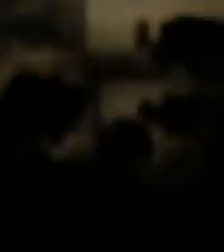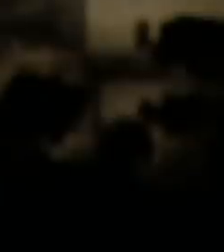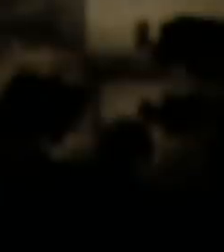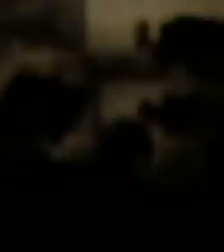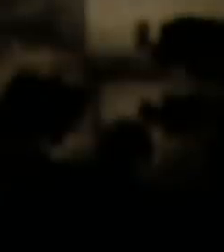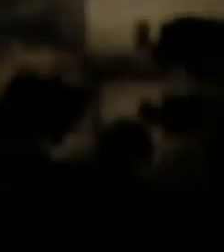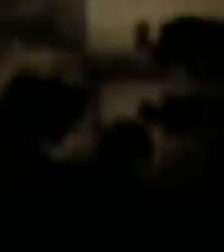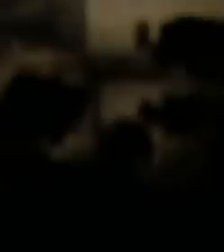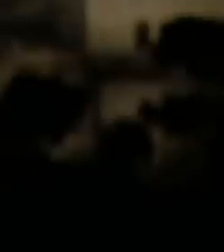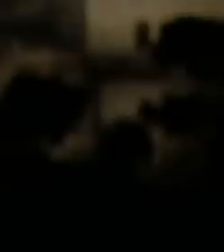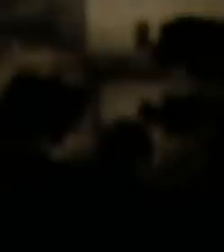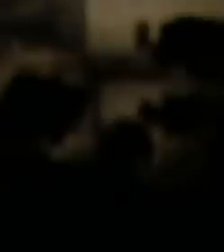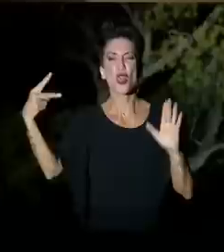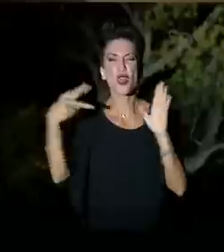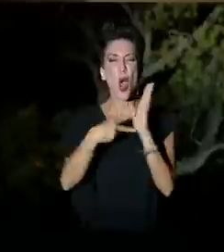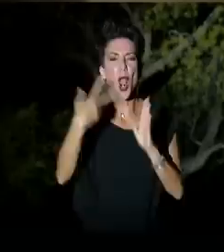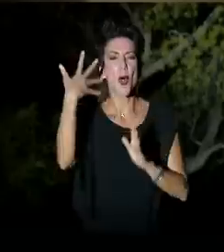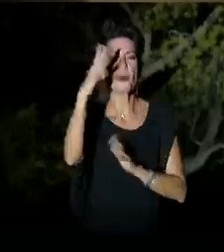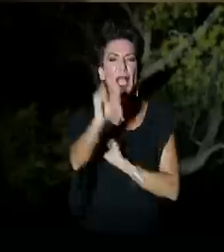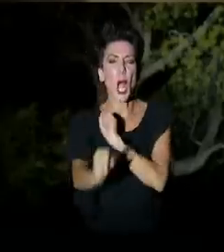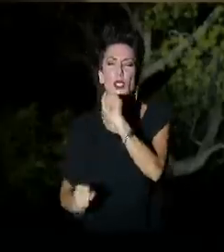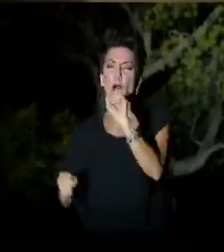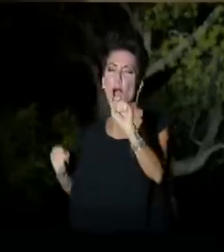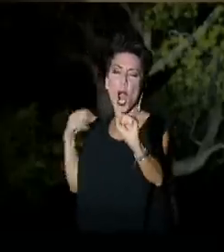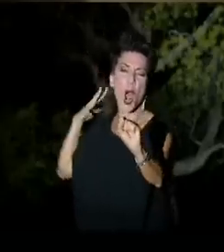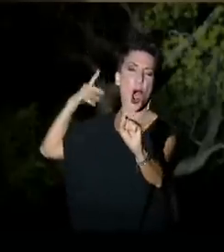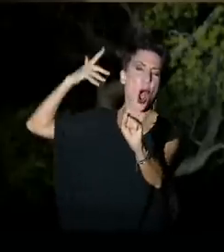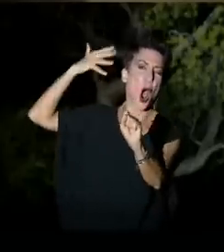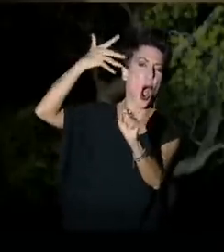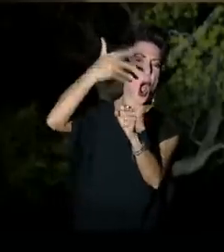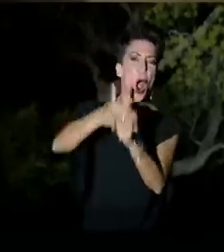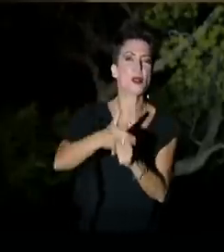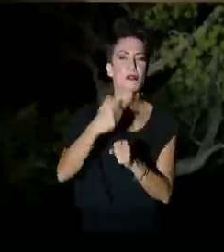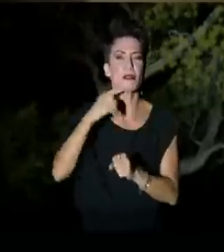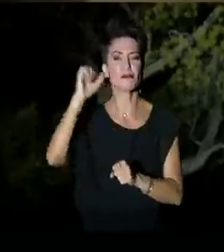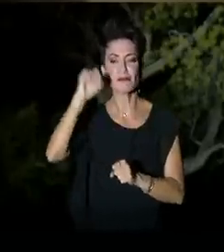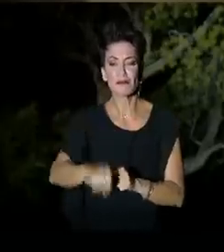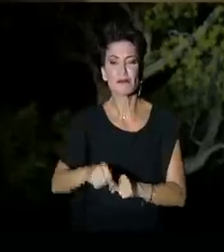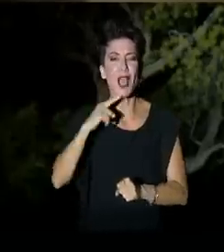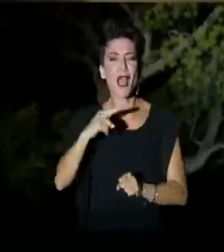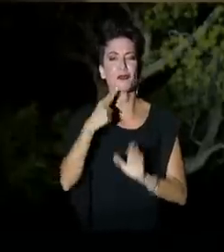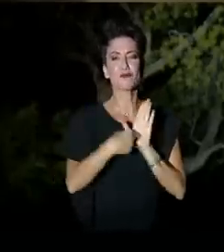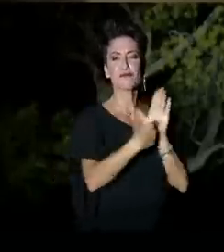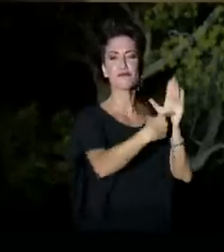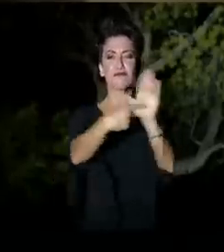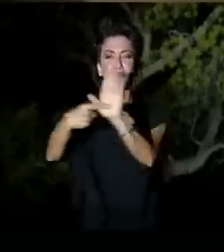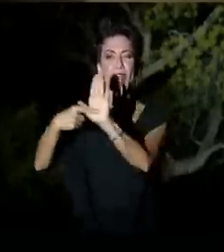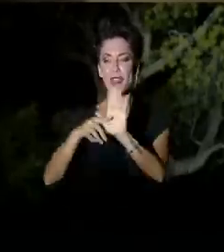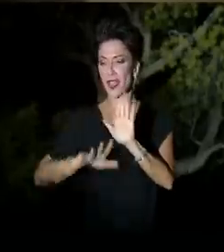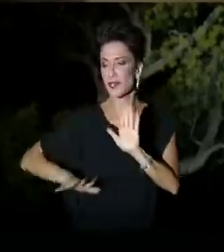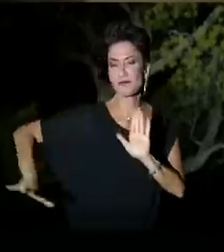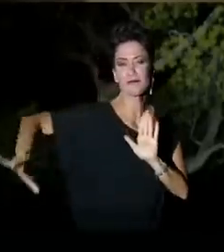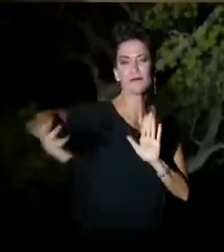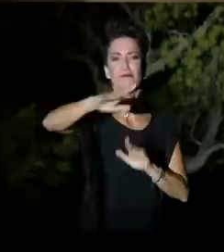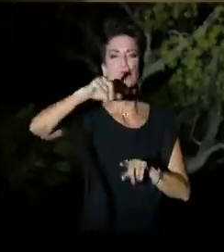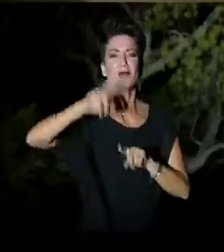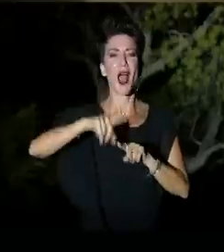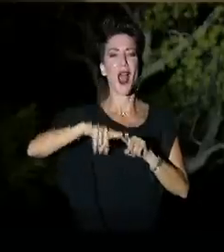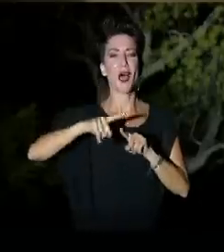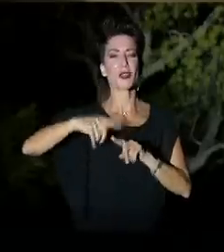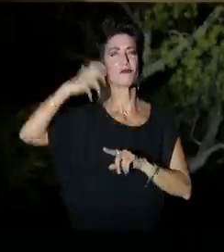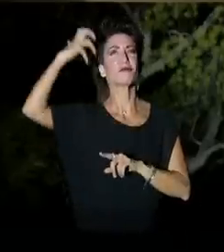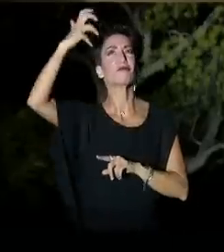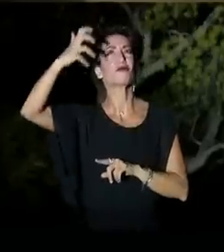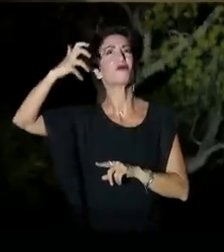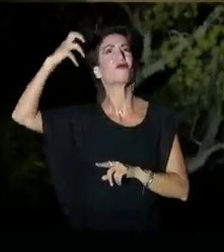για 2.500 χρόνια όχι μόνο τη μοίρα αυτού του τόπου, αλλά και την διανόηση όλης της